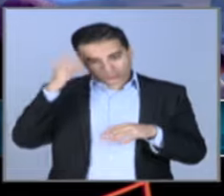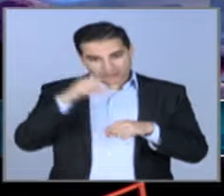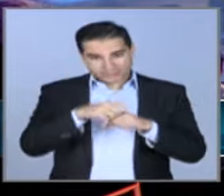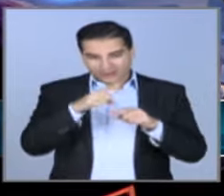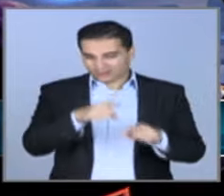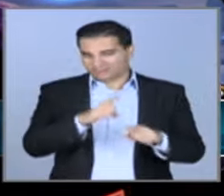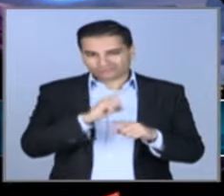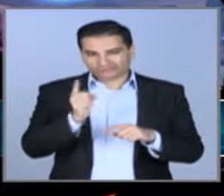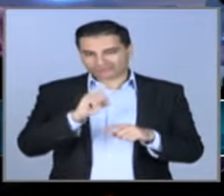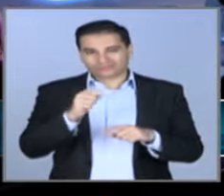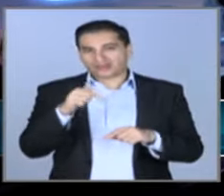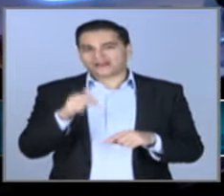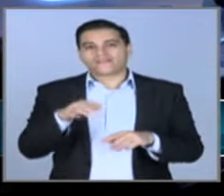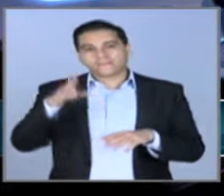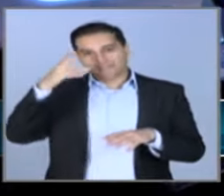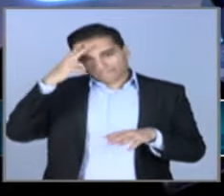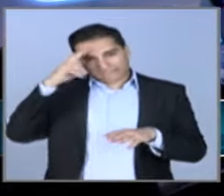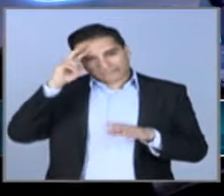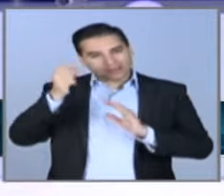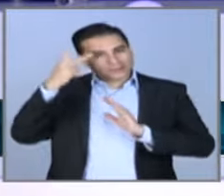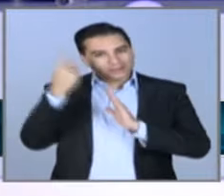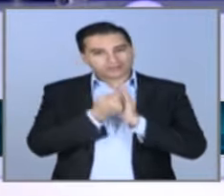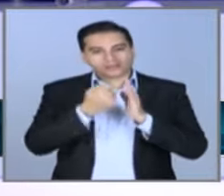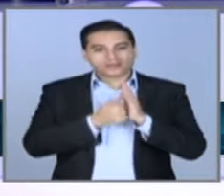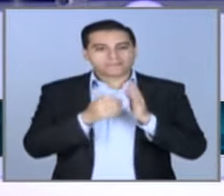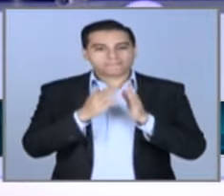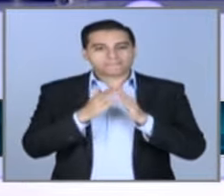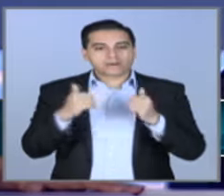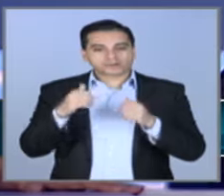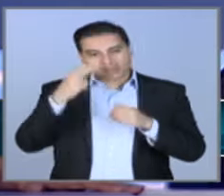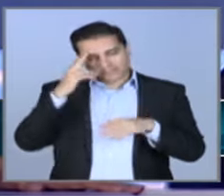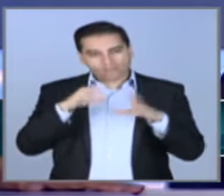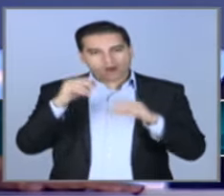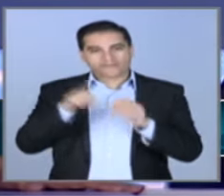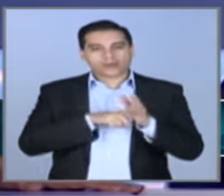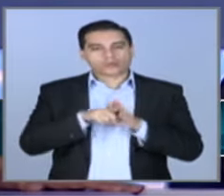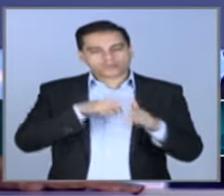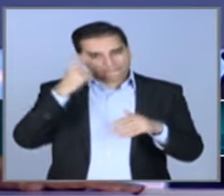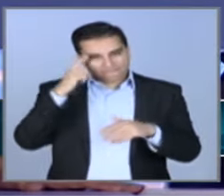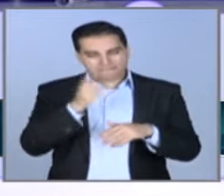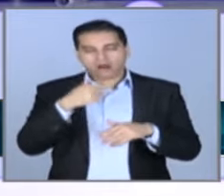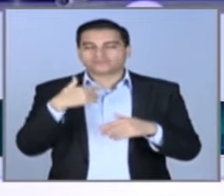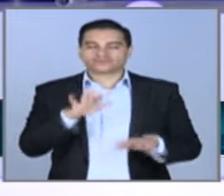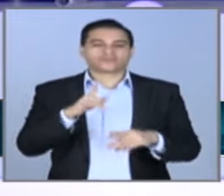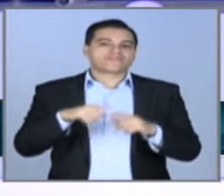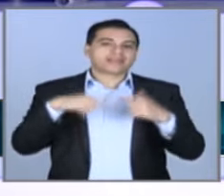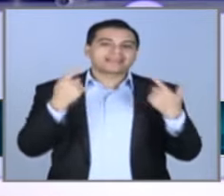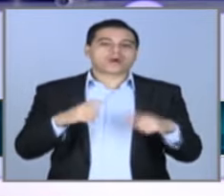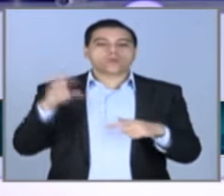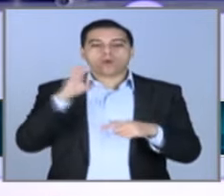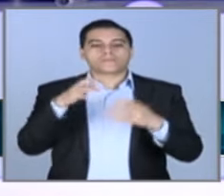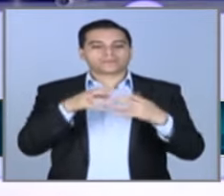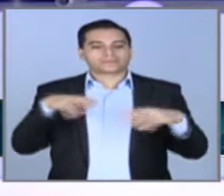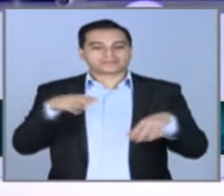من هو الأديب المصري الراحل مؤلف سلسلة حرب الجواسيس؟ نجيب محفوظ. غلط. عن أي دولة أوروبية استقلت بربادوس